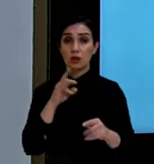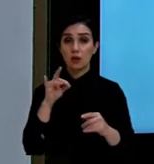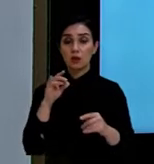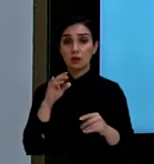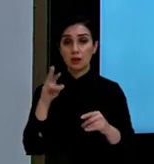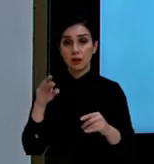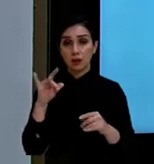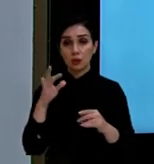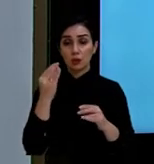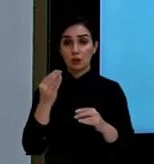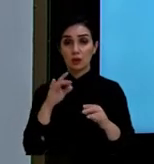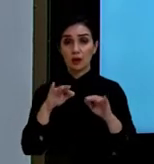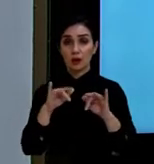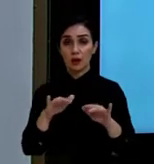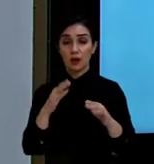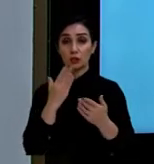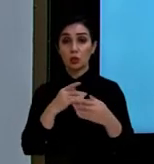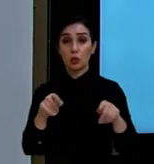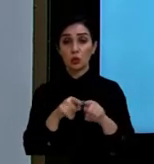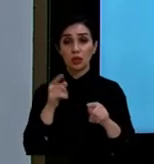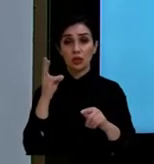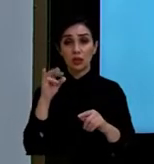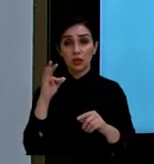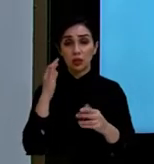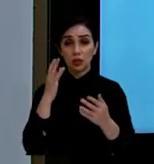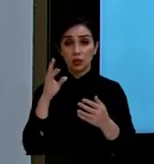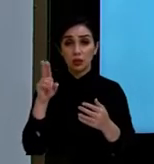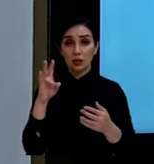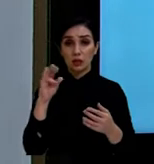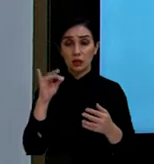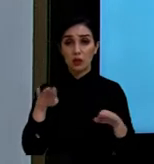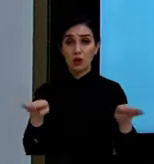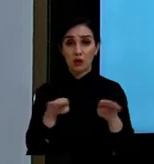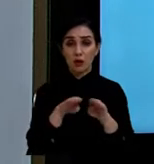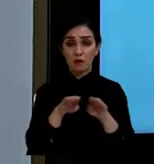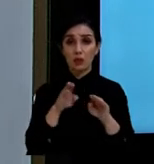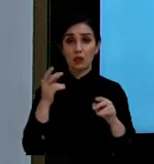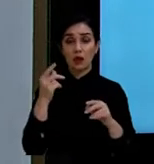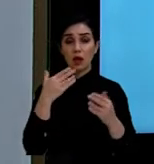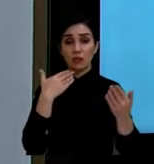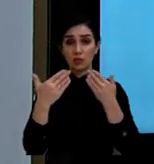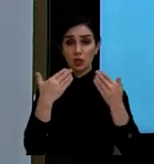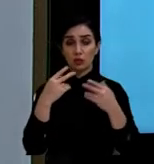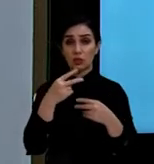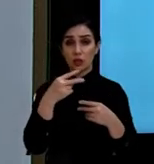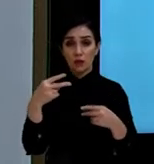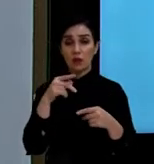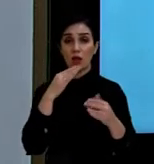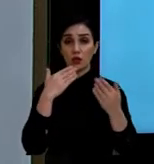реакцию. Коэффициент размножения нейтронов равен отношению числа